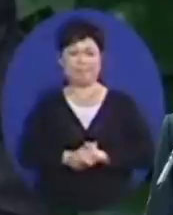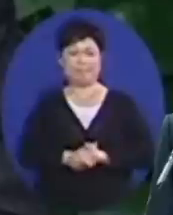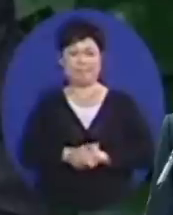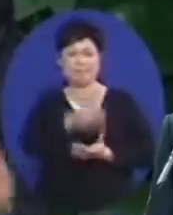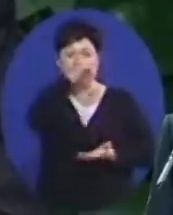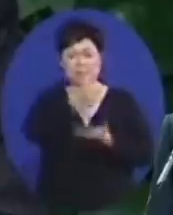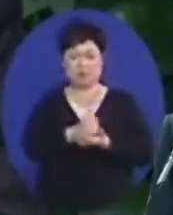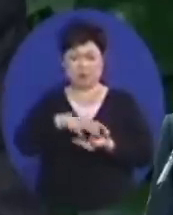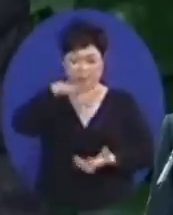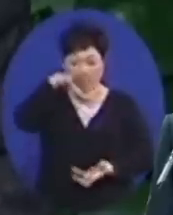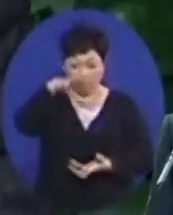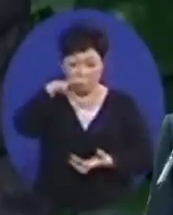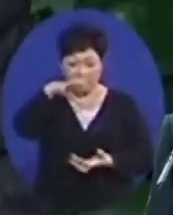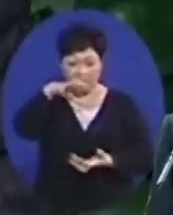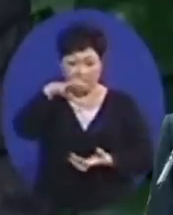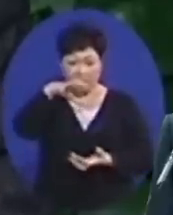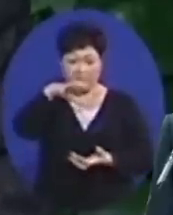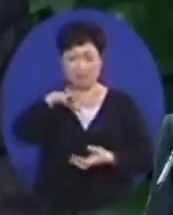죄 덩어리인 우리가